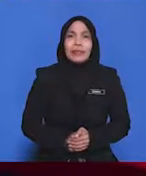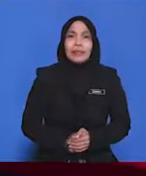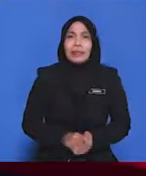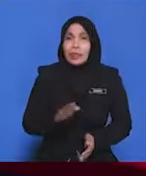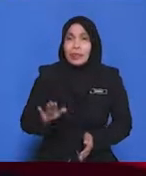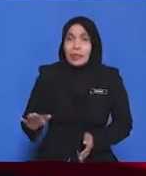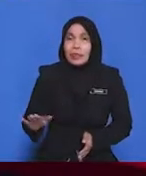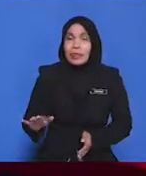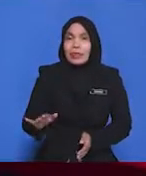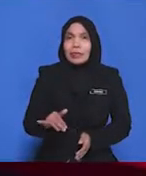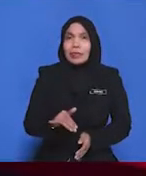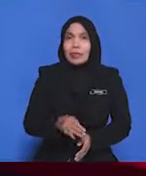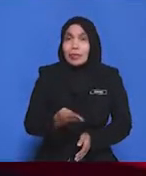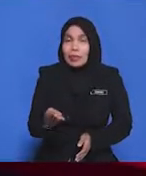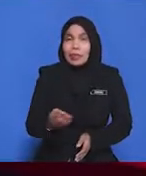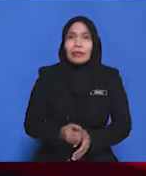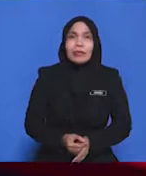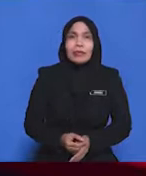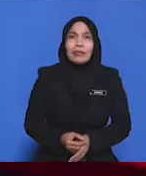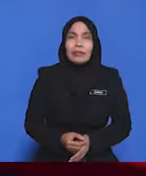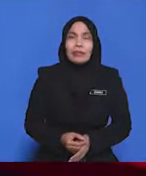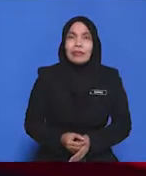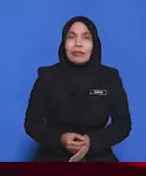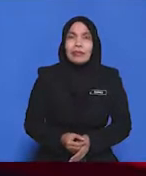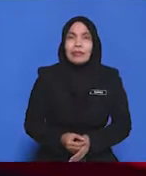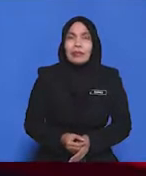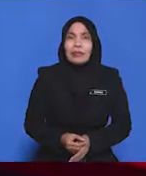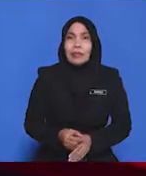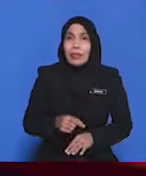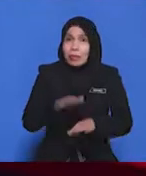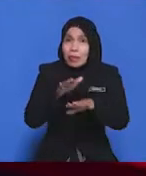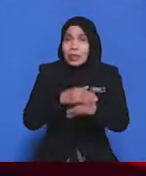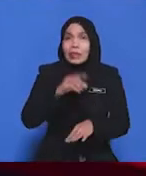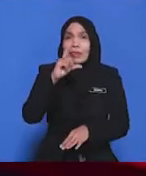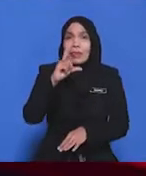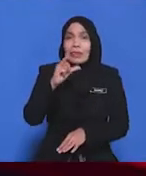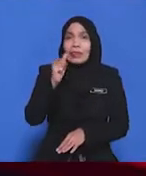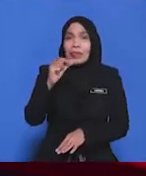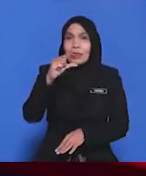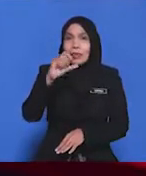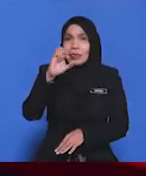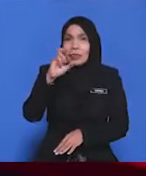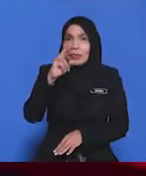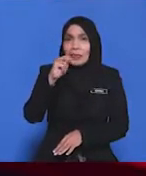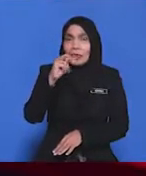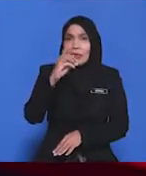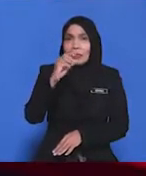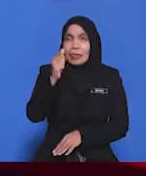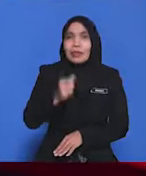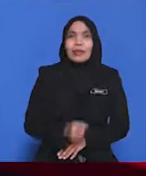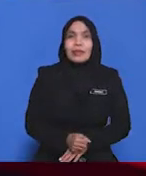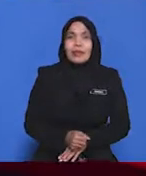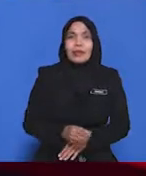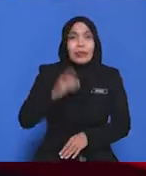Anak-anak Datuk Siddiq kini digelar sebagai legenda badminton negara. Mereka ialah Datuk